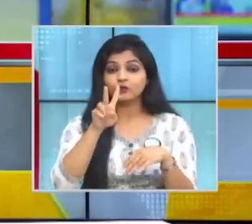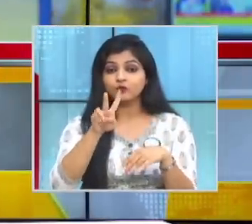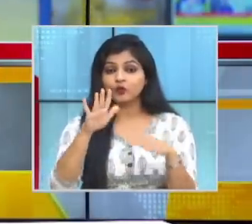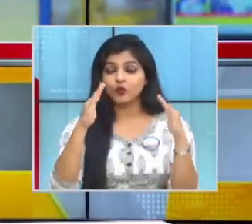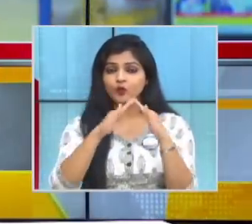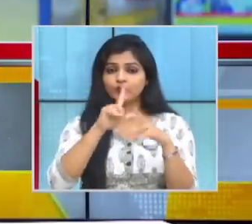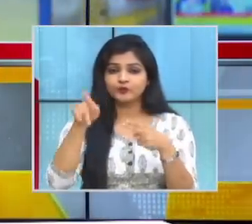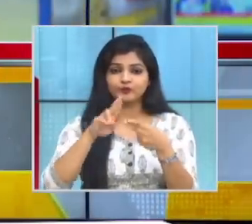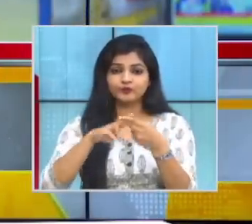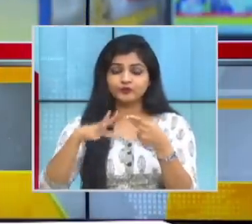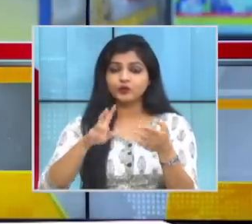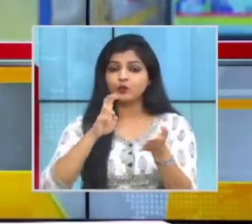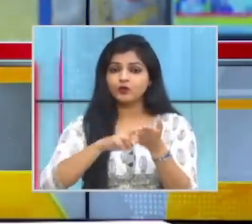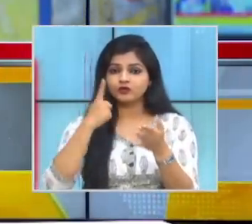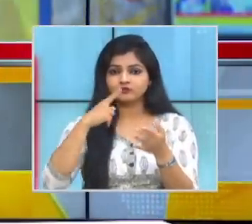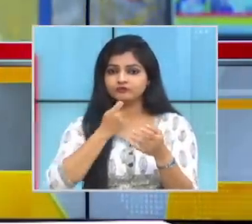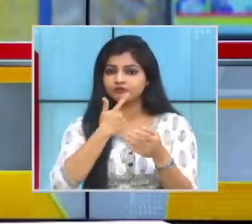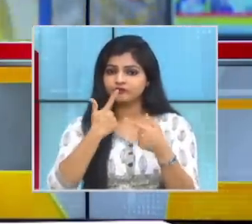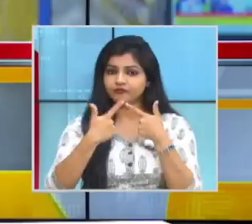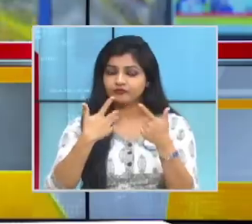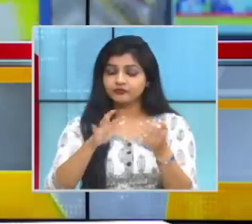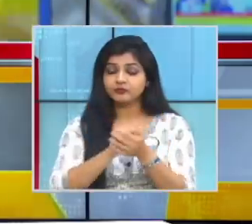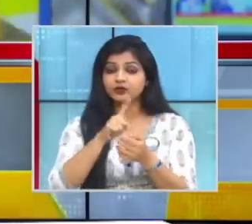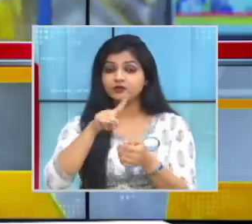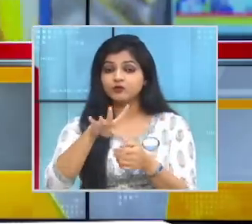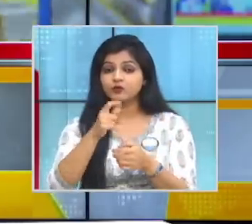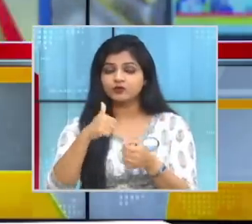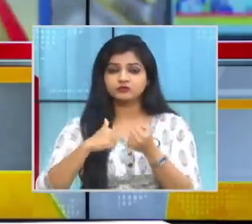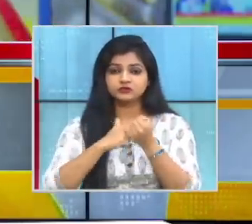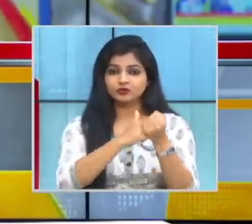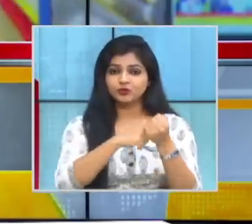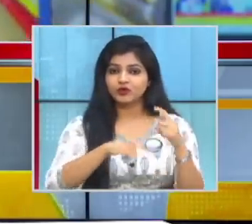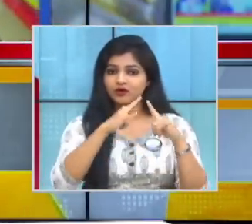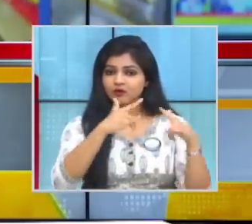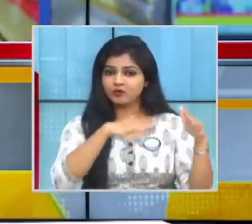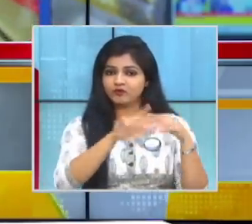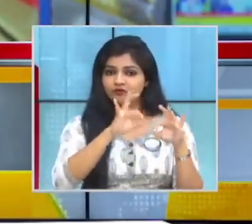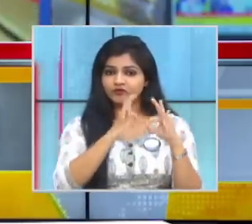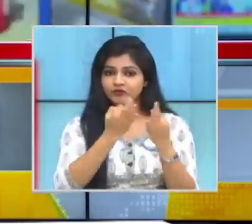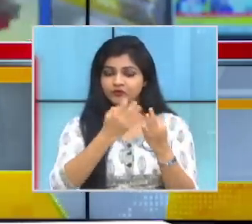വാടക നിശ്ചയിച്ചിട്ടുണ്ട്. ക്യാമ്പിലുള്ളവർക്ക് 10,000 രൂപ അടിയന്തര ധനസഹായം എന്നതുൾപ്പെടെ സർക്കാരിൻ്റെ